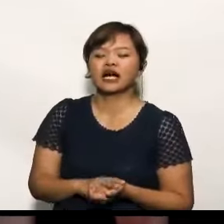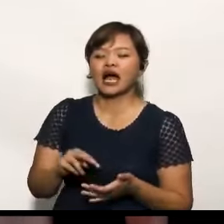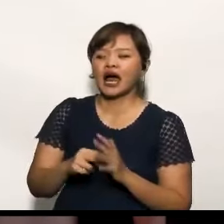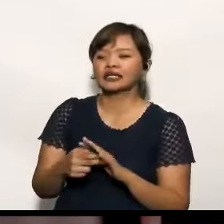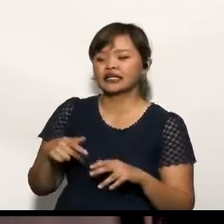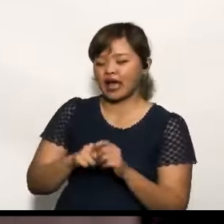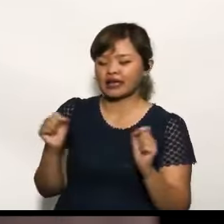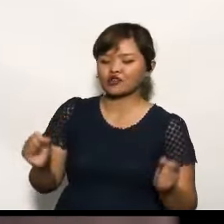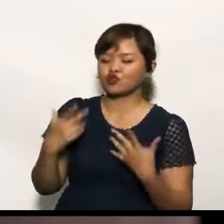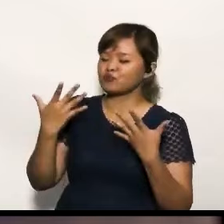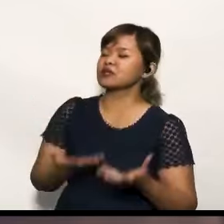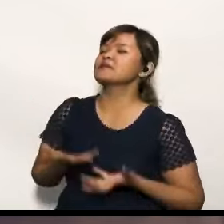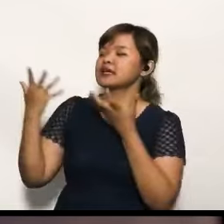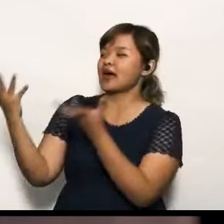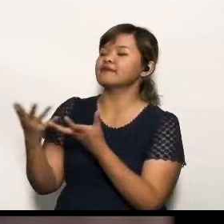You give Your life.